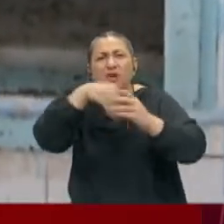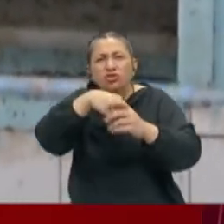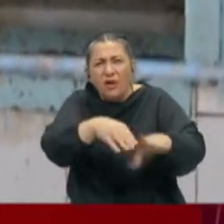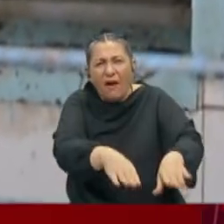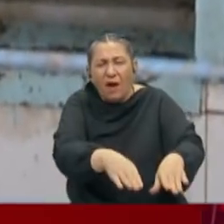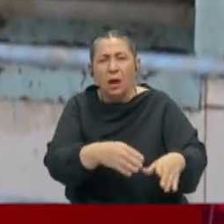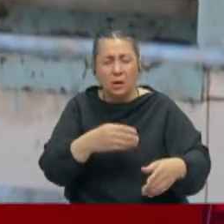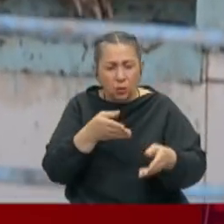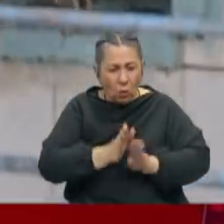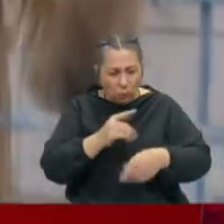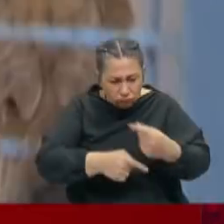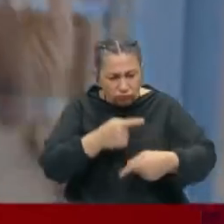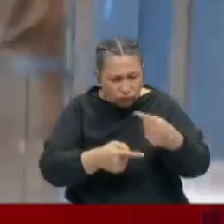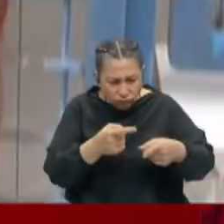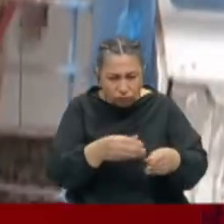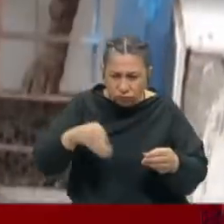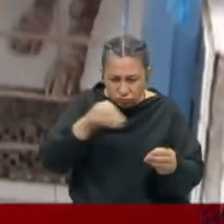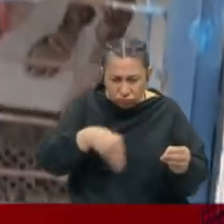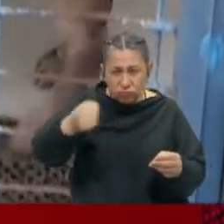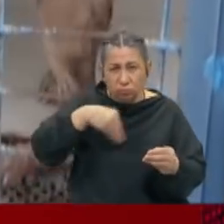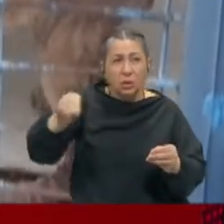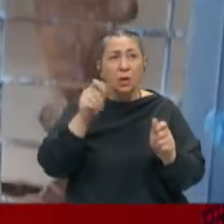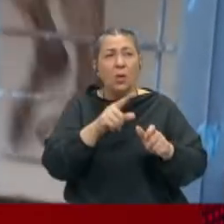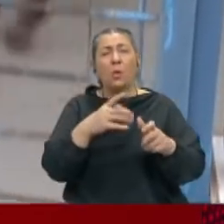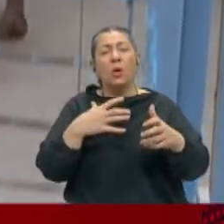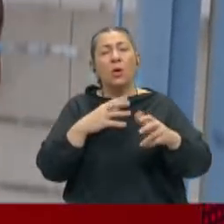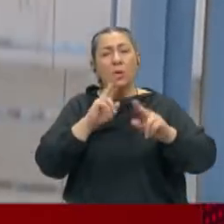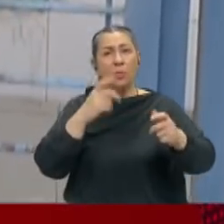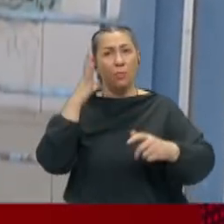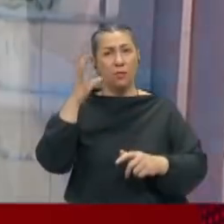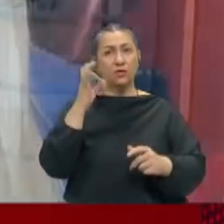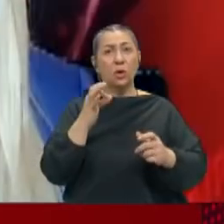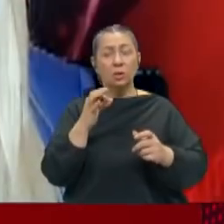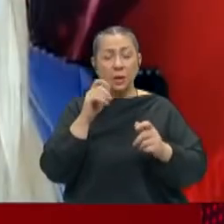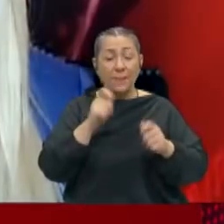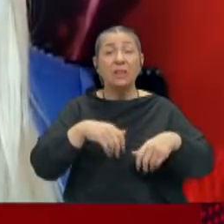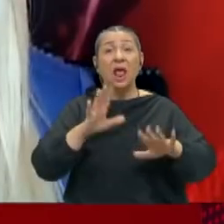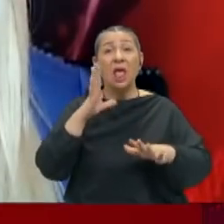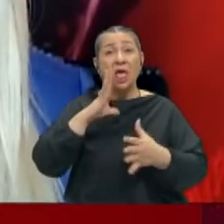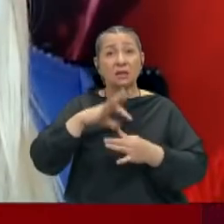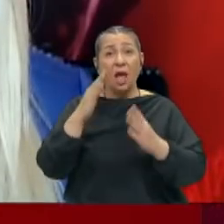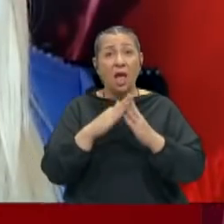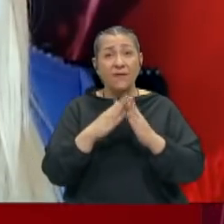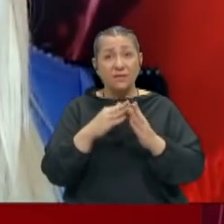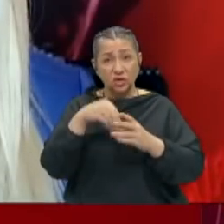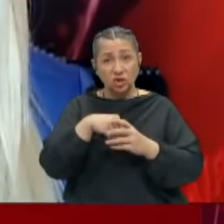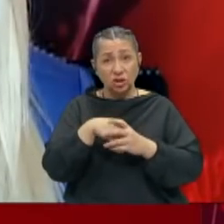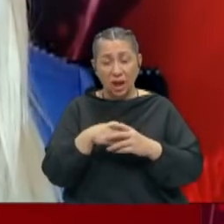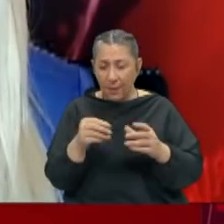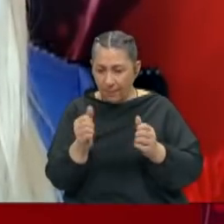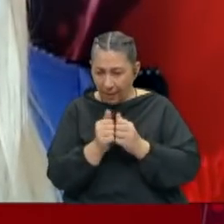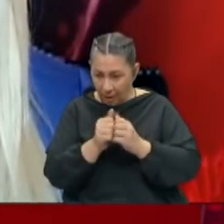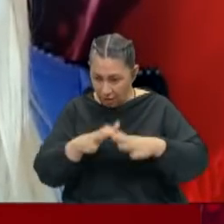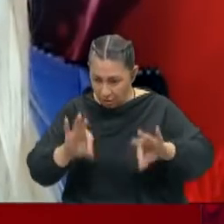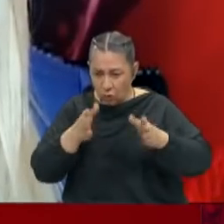içlerinde üretimler yapılıyor. Bu pet shoplara sadece profesyonel üreticiler değil, insanlar da evde hayvanlarını